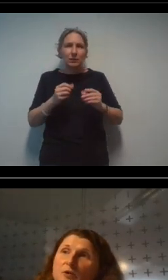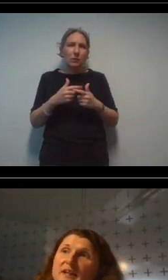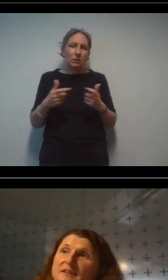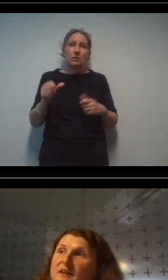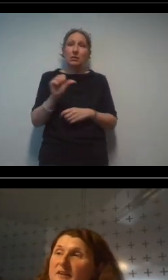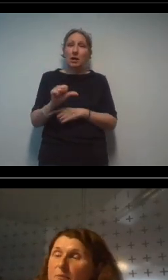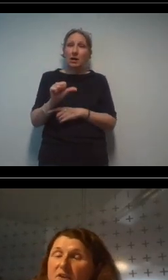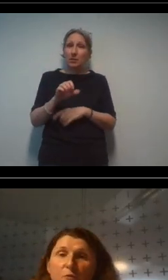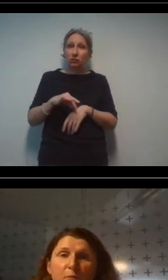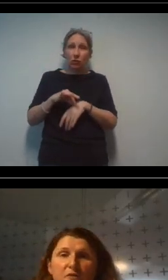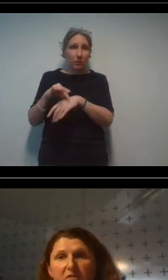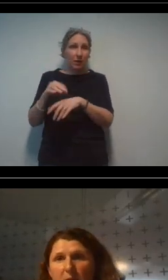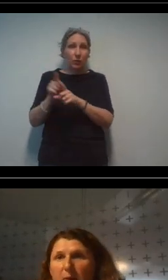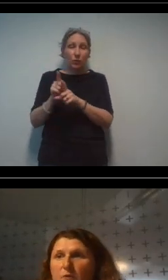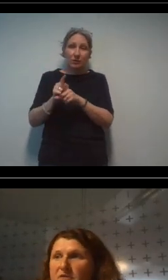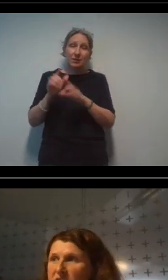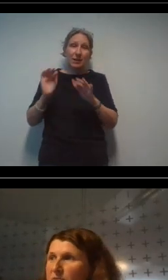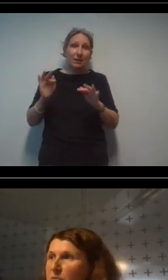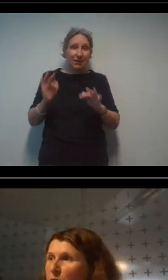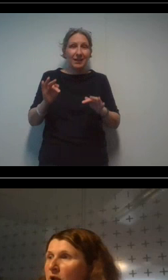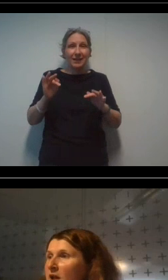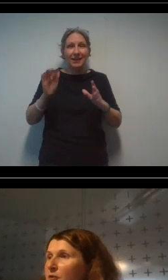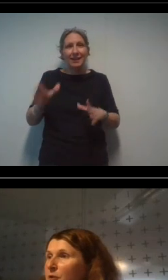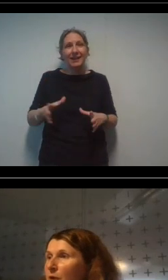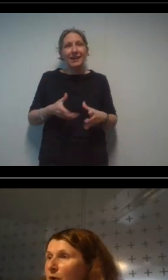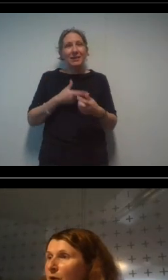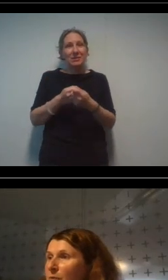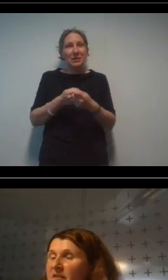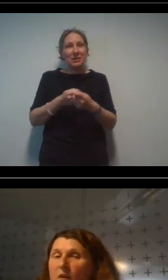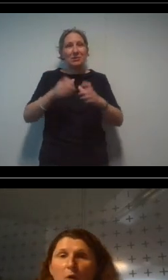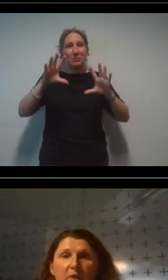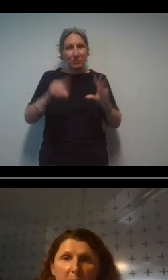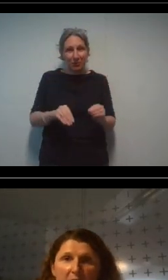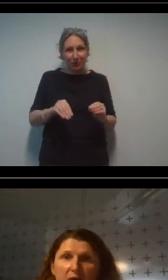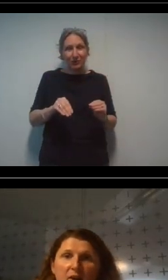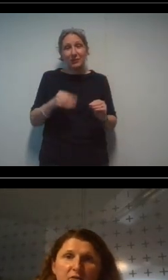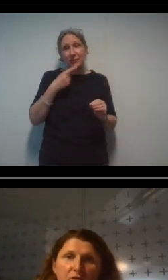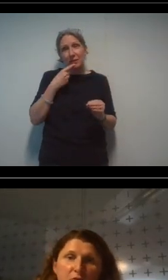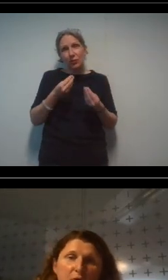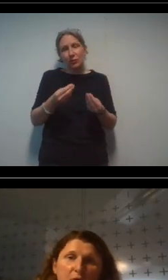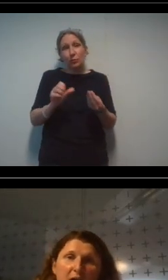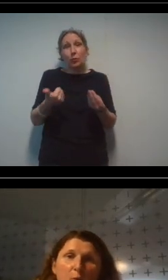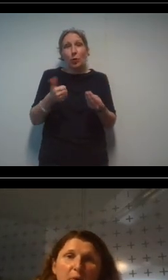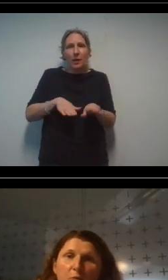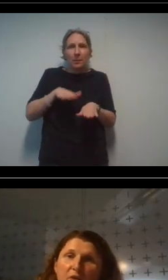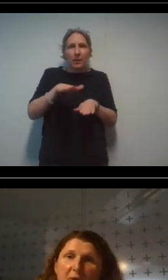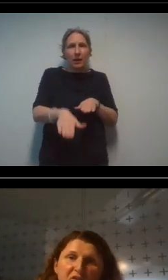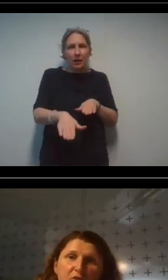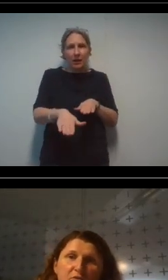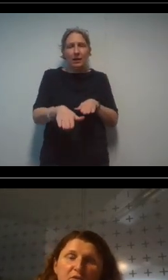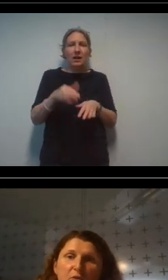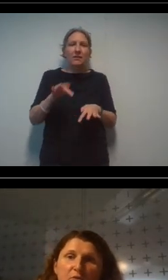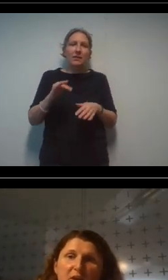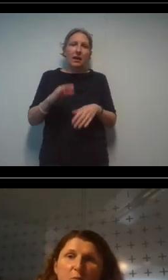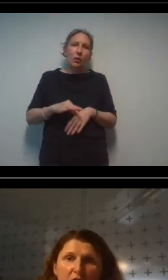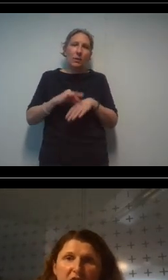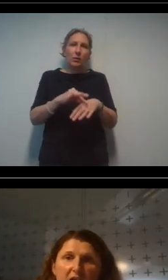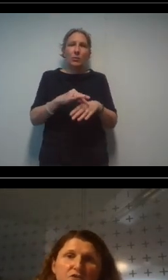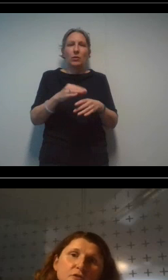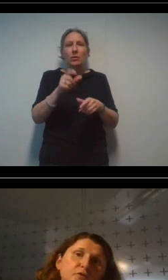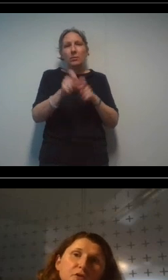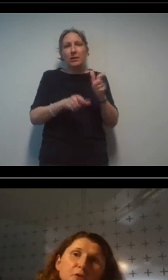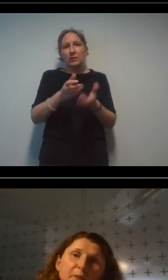sur les modalités d'adaptation de poste. Donc, ça permet aussi un petit peu de mettre un premier pas sur l'accompagnement des personnes en situation de handicap